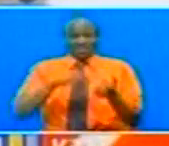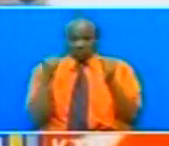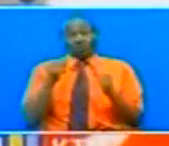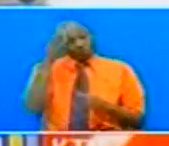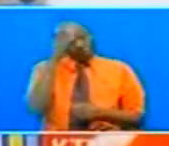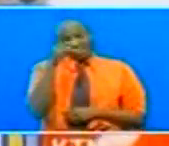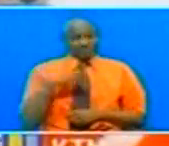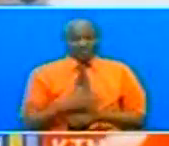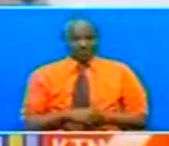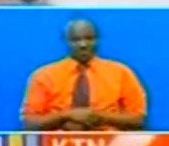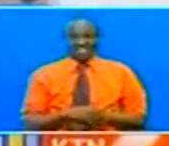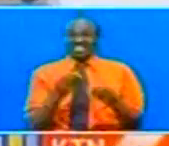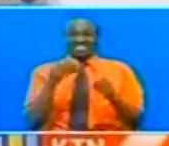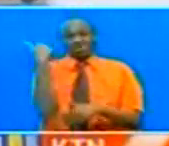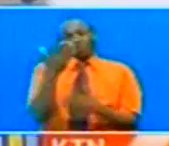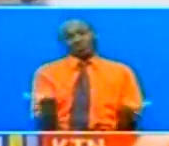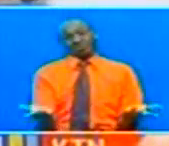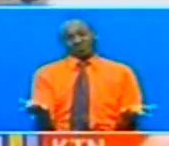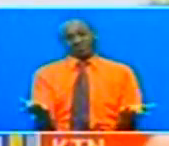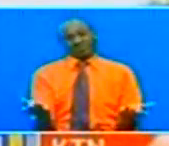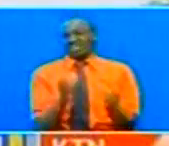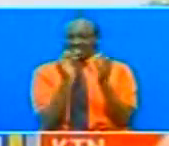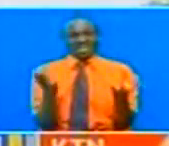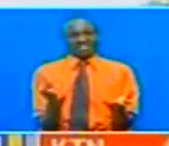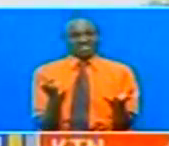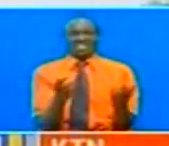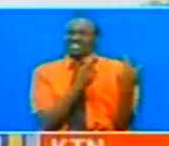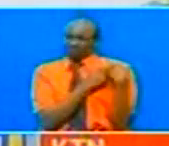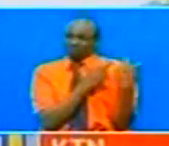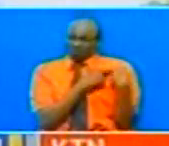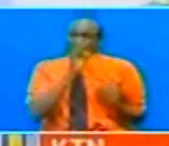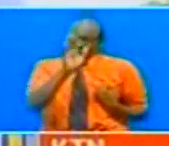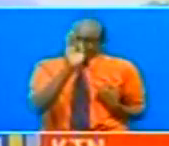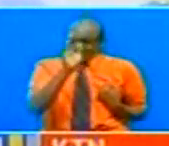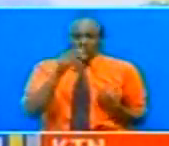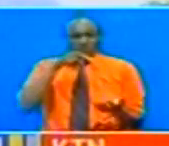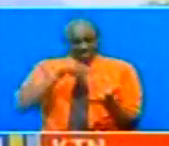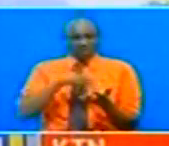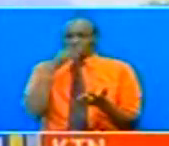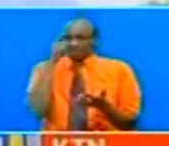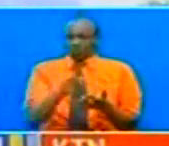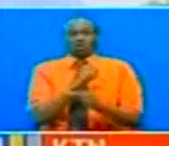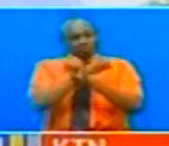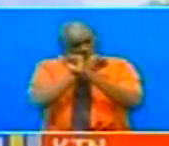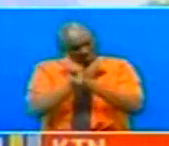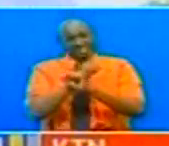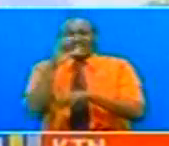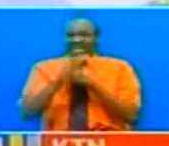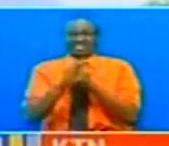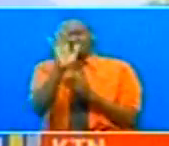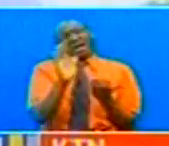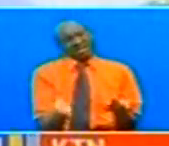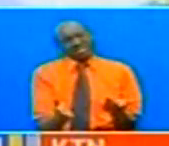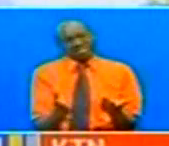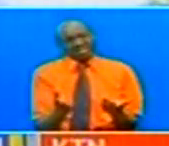watu, you can stop it. Tunaweza kuzuia. Jukumu lako ni kusimama na kuanza kulinda nchi yako,